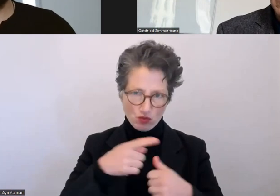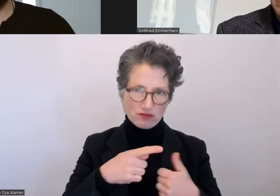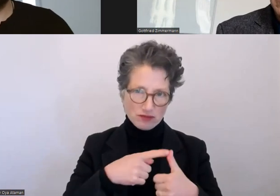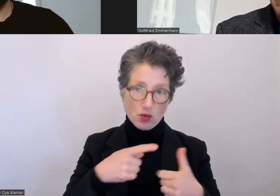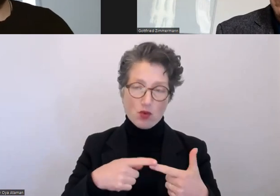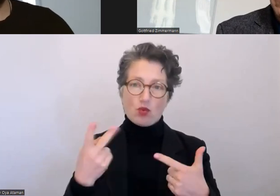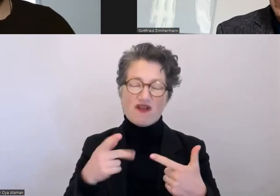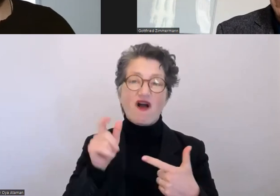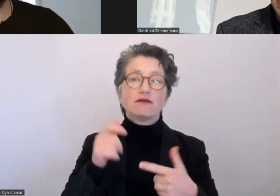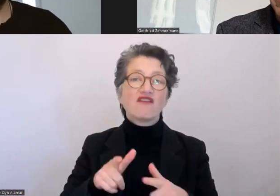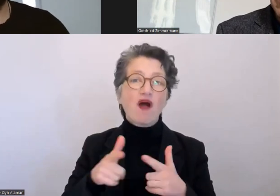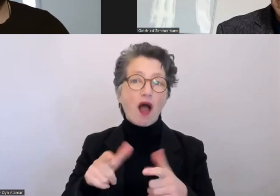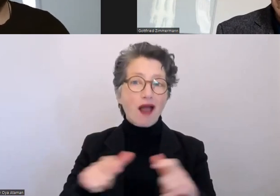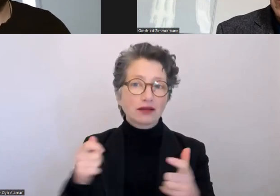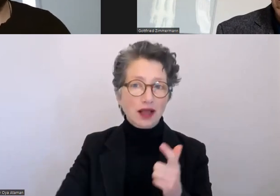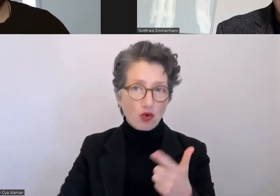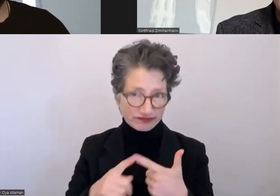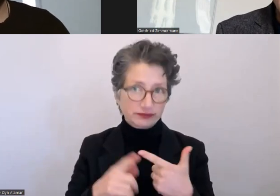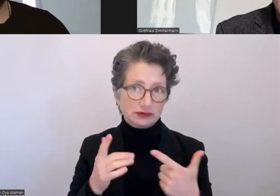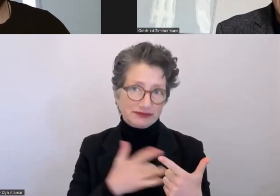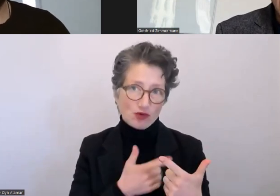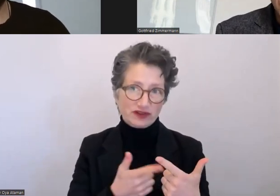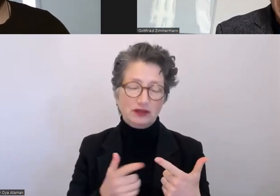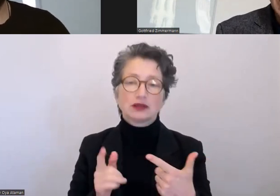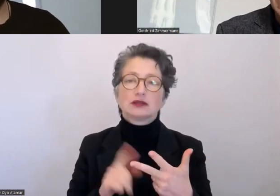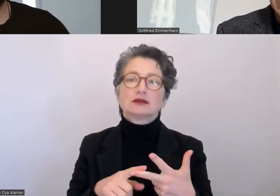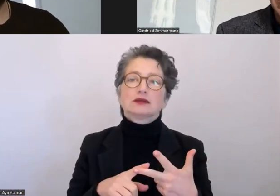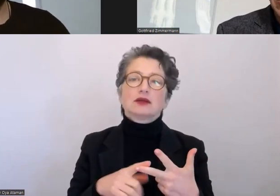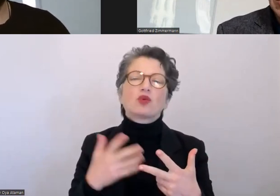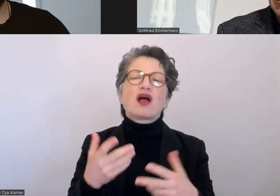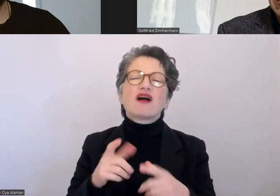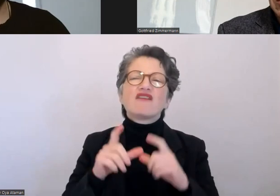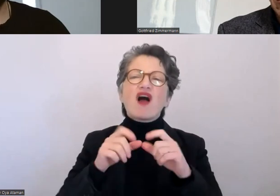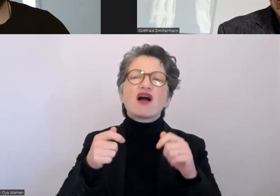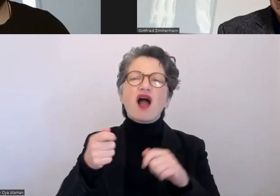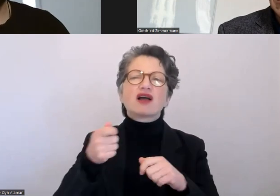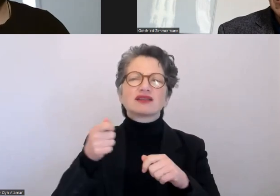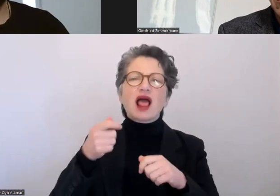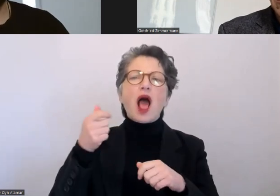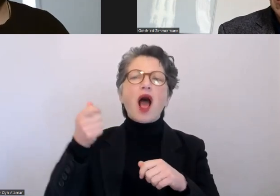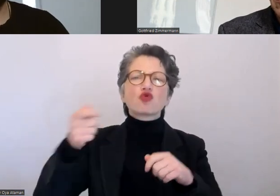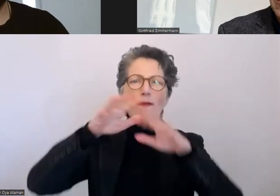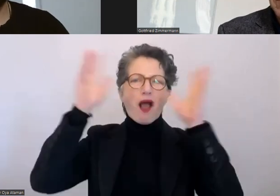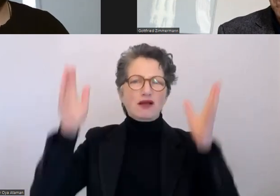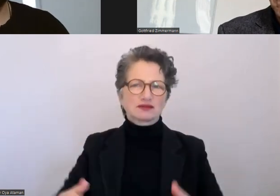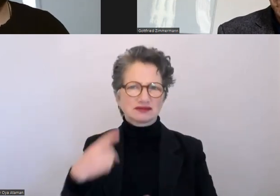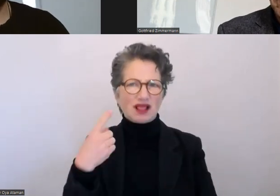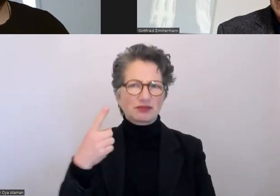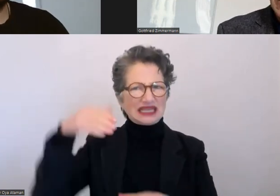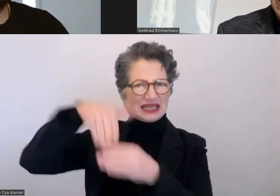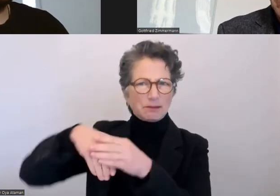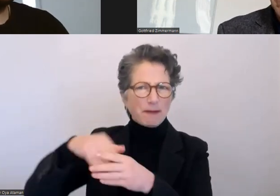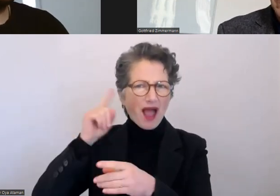Fahrkarten Erwerb oder auch Fahrkartenautomaten selber, die dann oftmals eine Software drauf